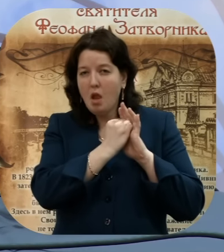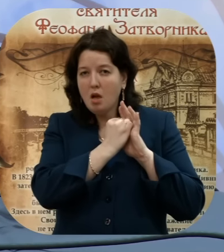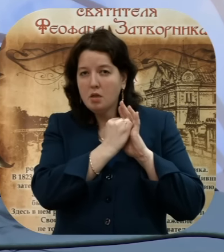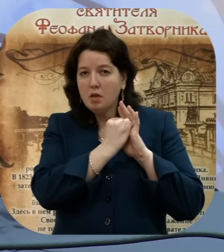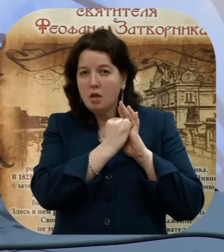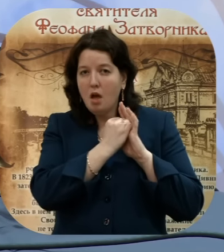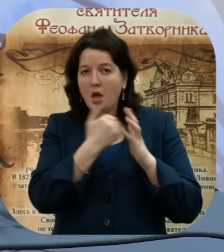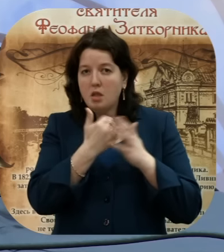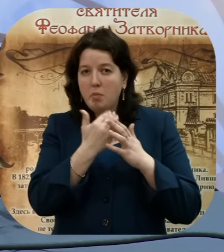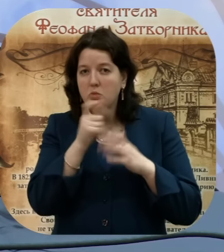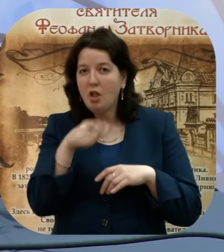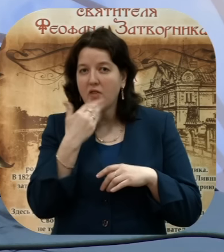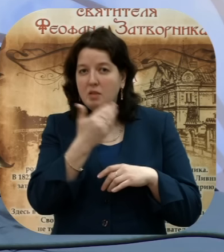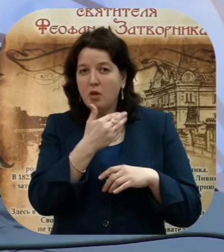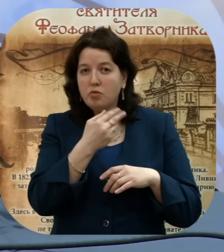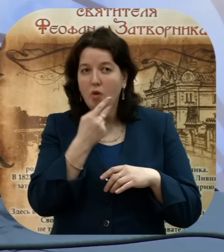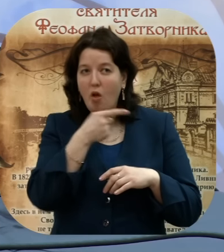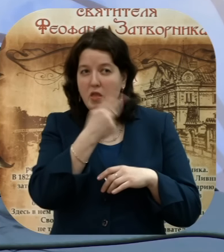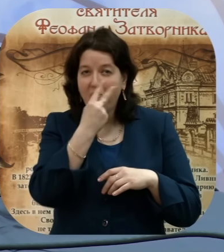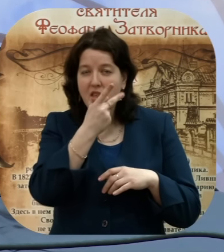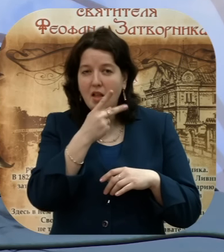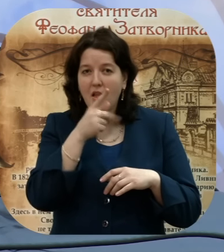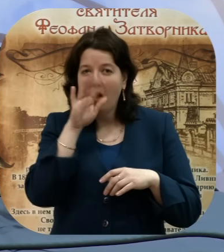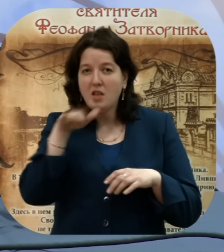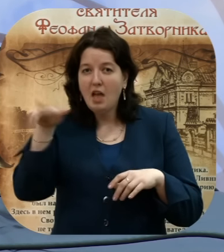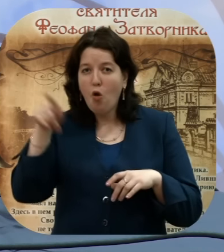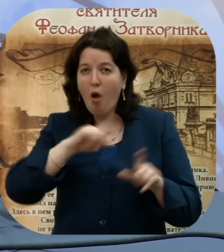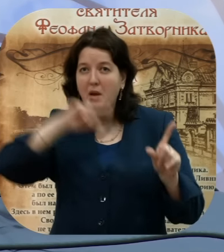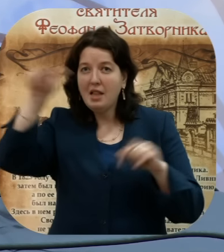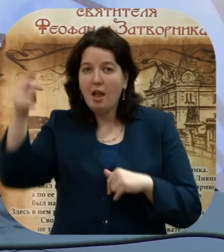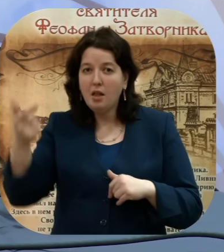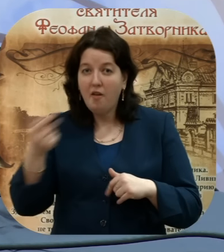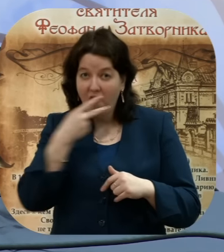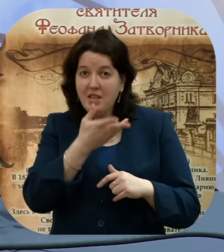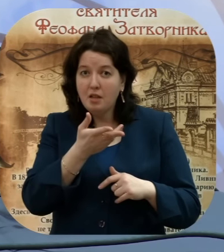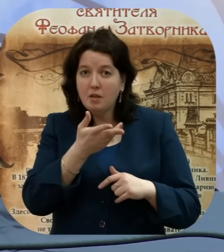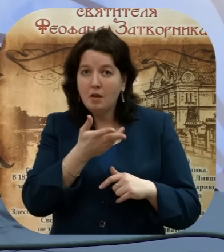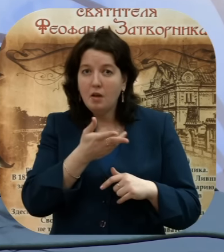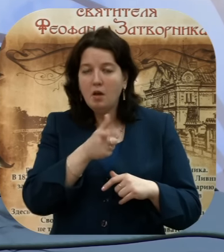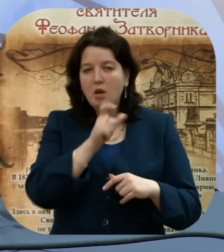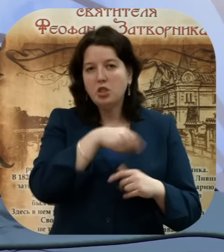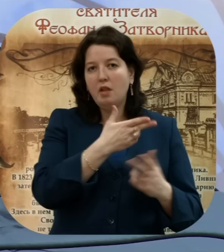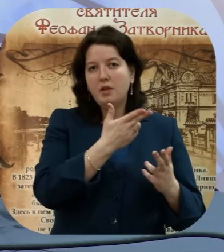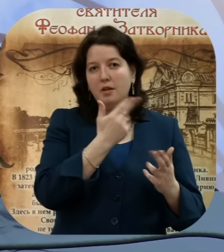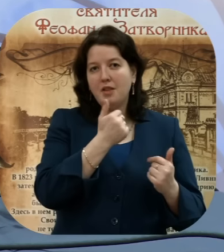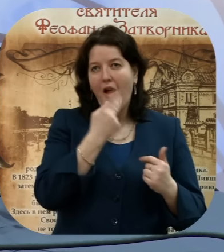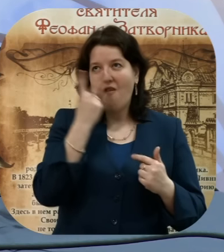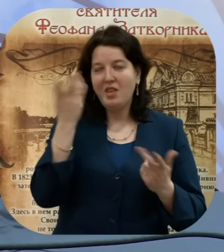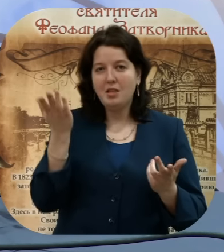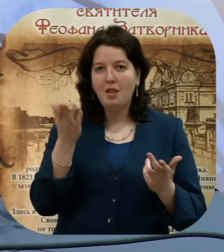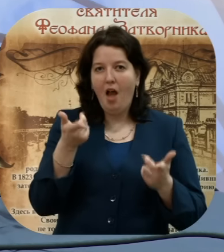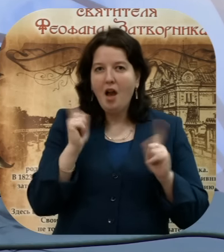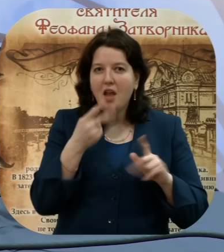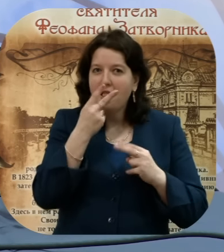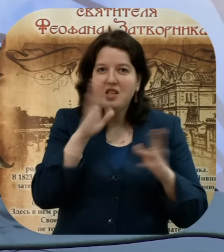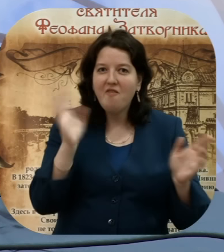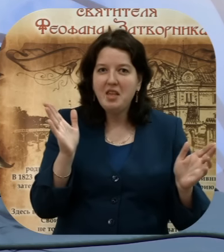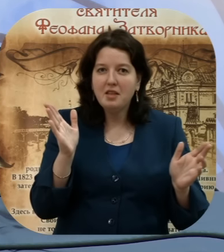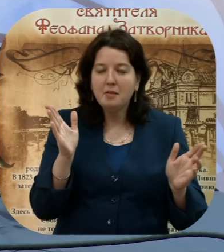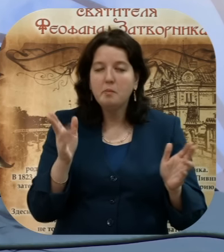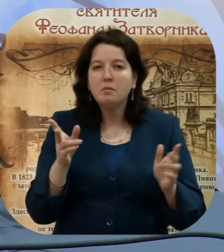не видел. Ну, ладно. Но я никому не причинил никому вреда, кроме себя самого,